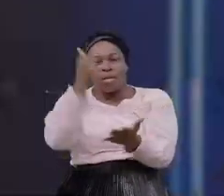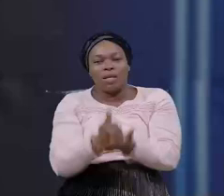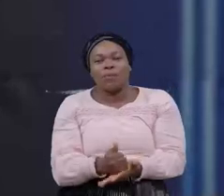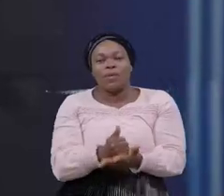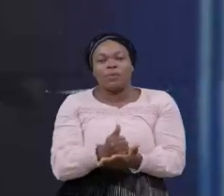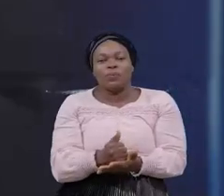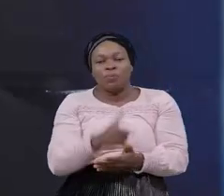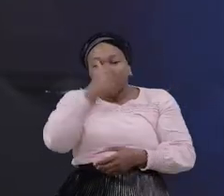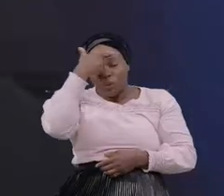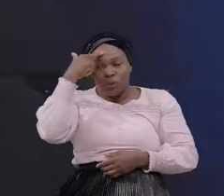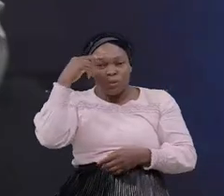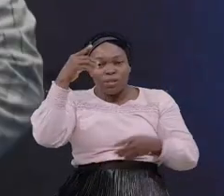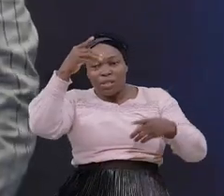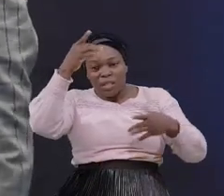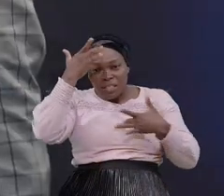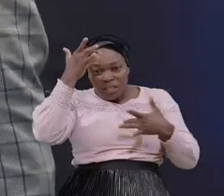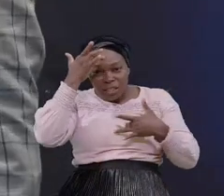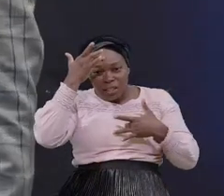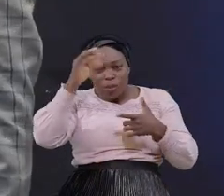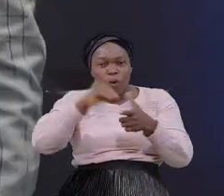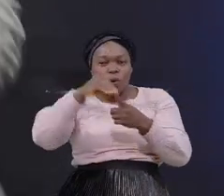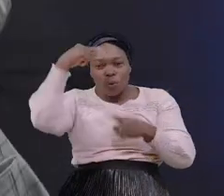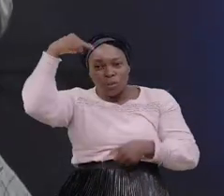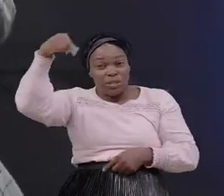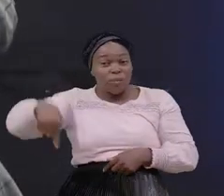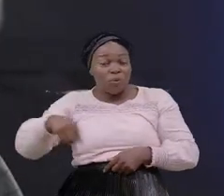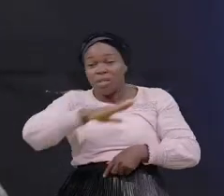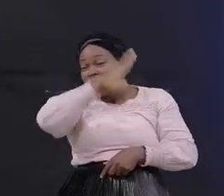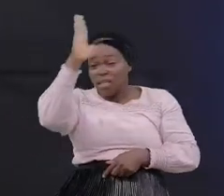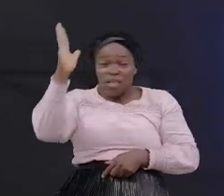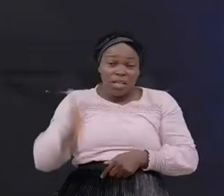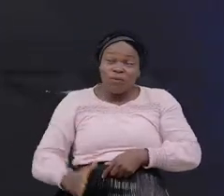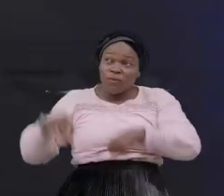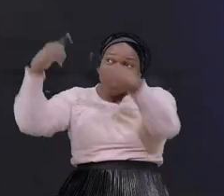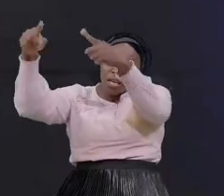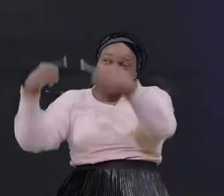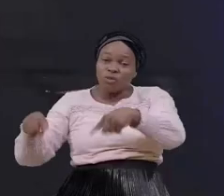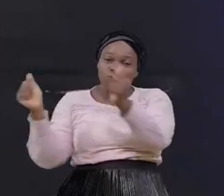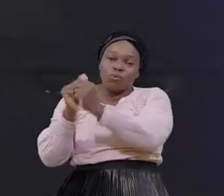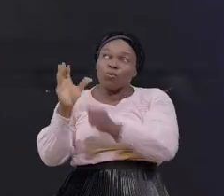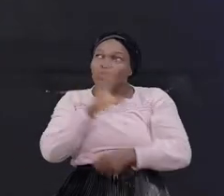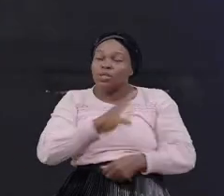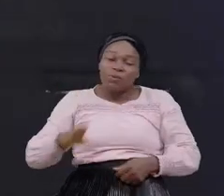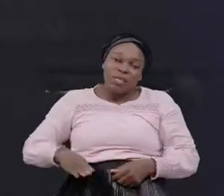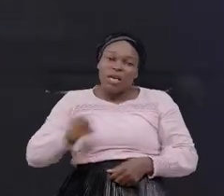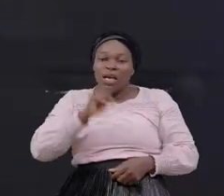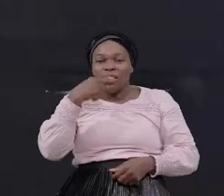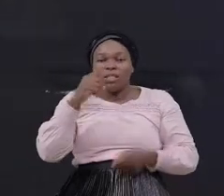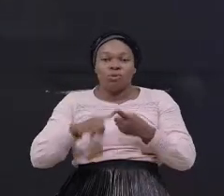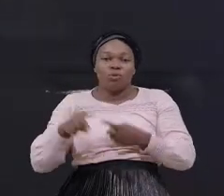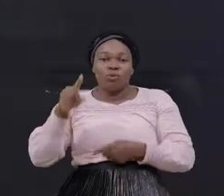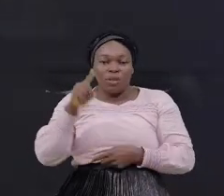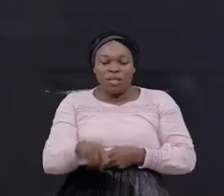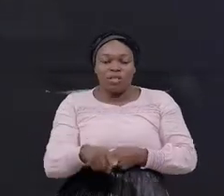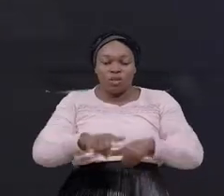Parce que les démons et les maladies n'argumentent jamais avec Christ. Alors, je dis à l'un